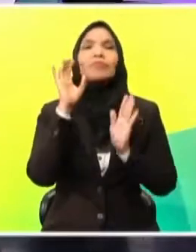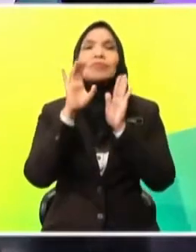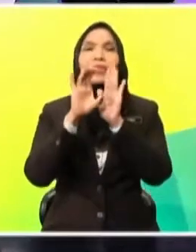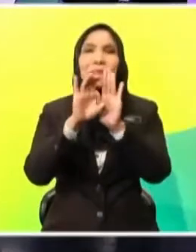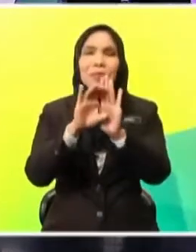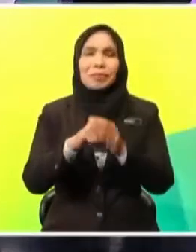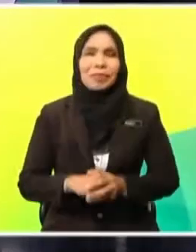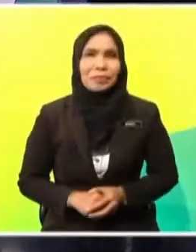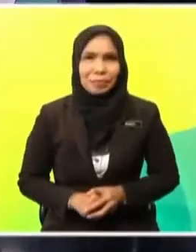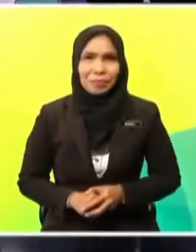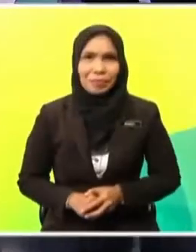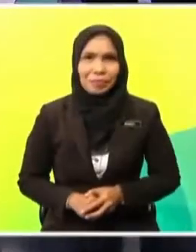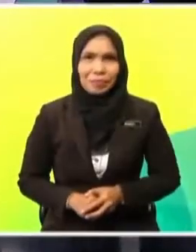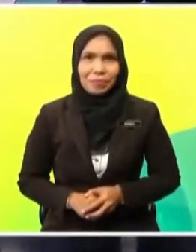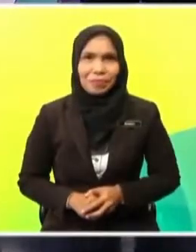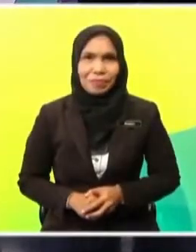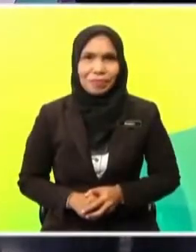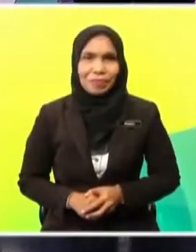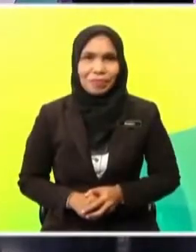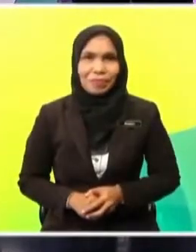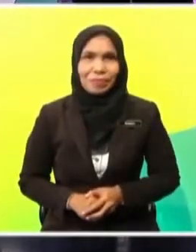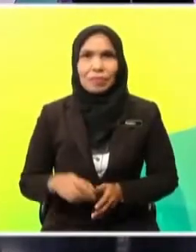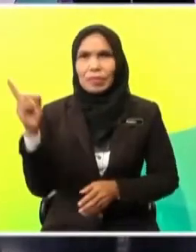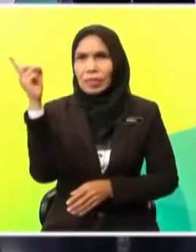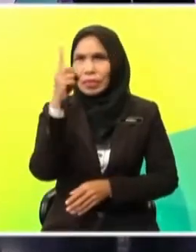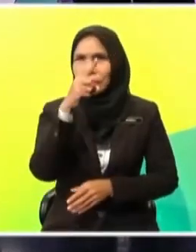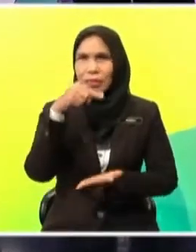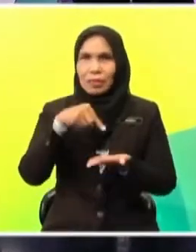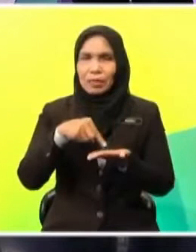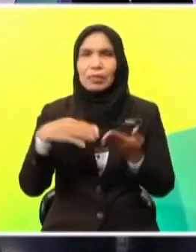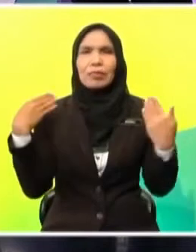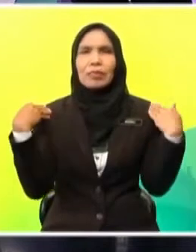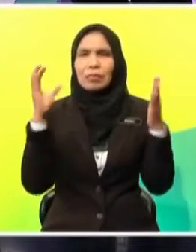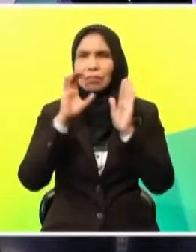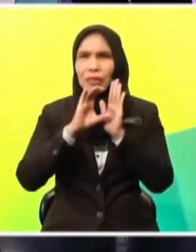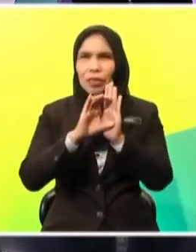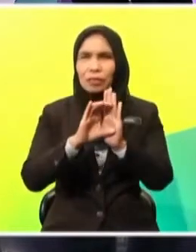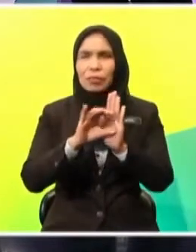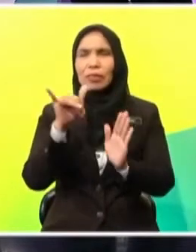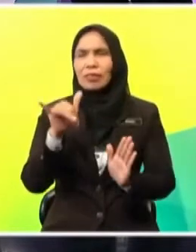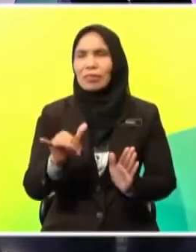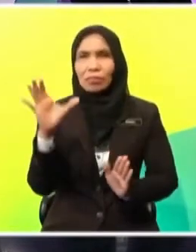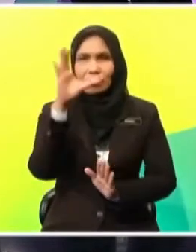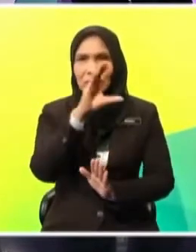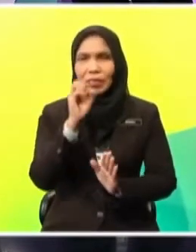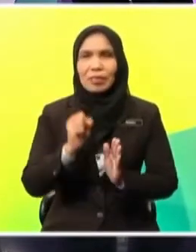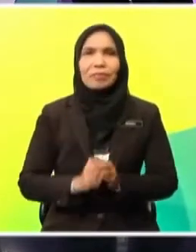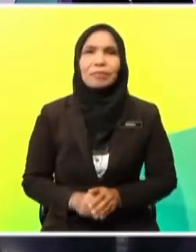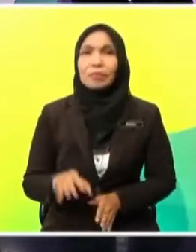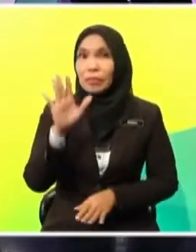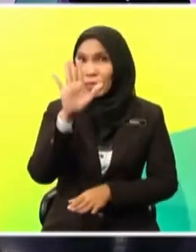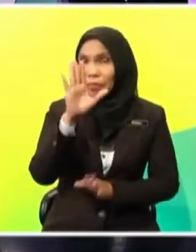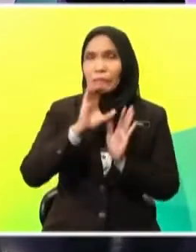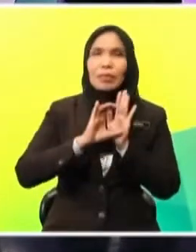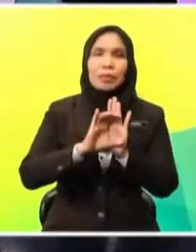hadapan baik-baik yuk ada fun ini kita lihat ada gambar-gambar yang sangat menarik 5 gambar yang